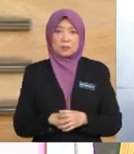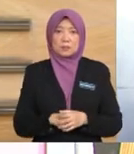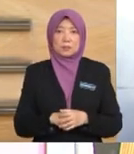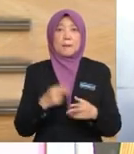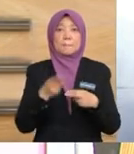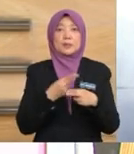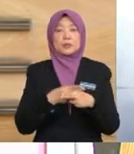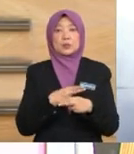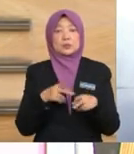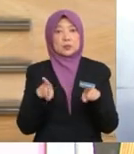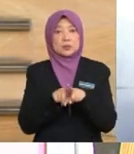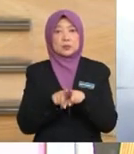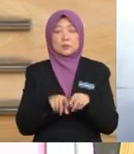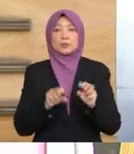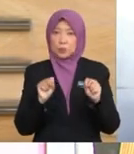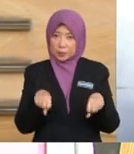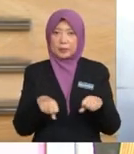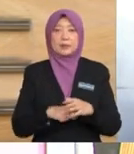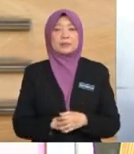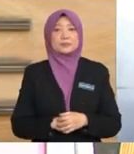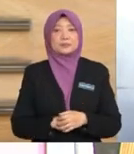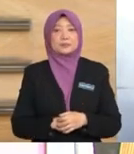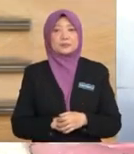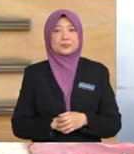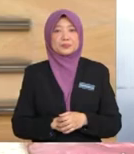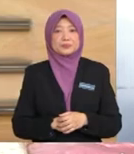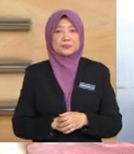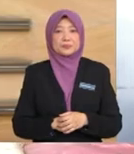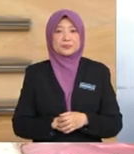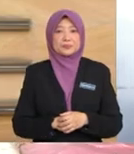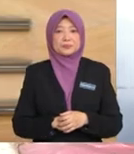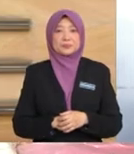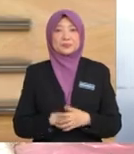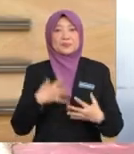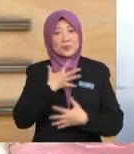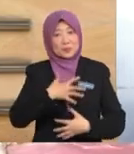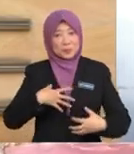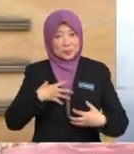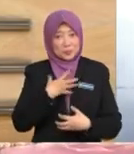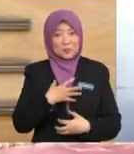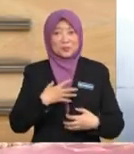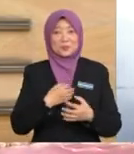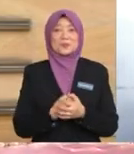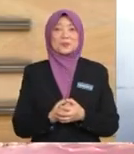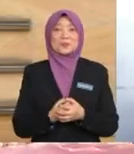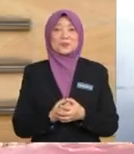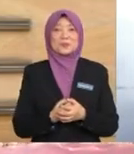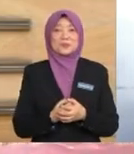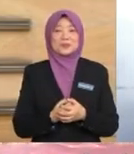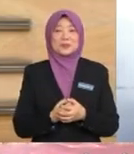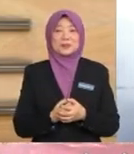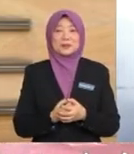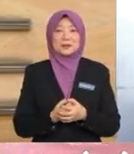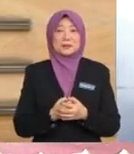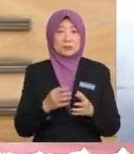betul. Lepa yang sama. Okey, baiklah. Suka pula kita. Seronok kan main pusing-pusing? Seronok sangat,